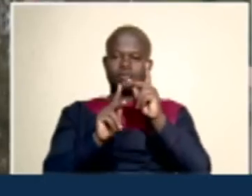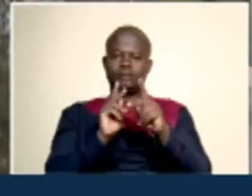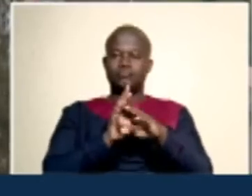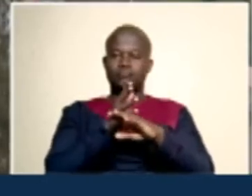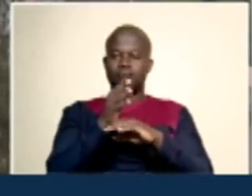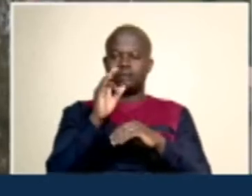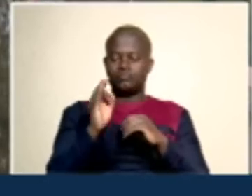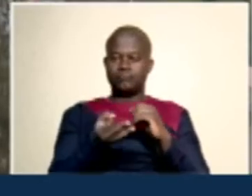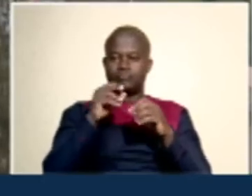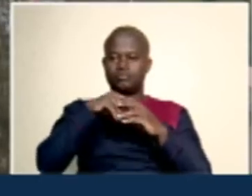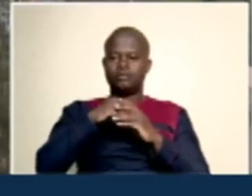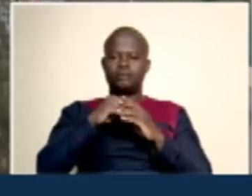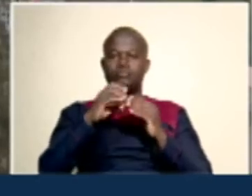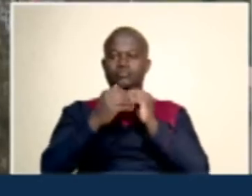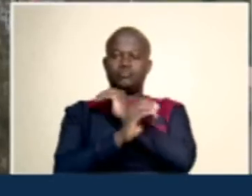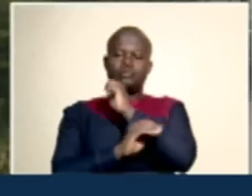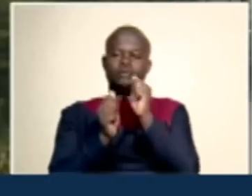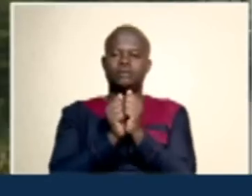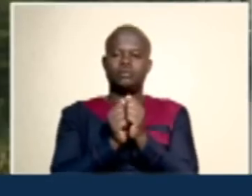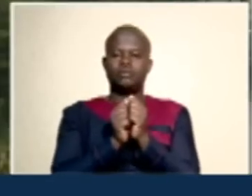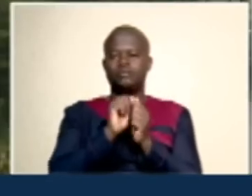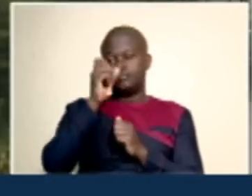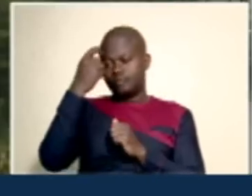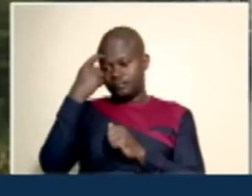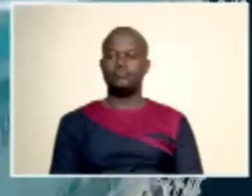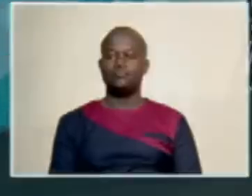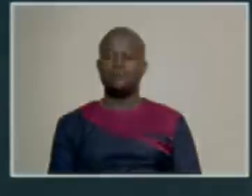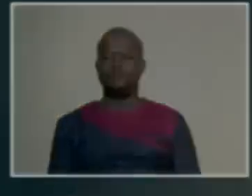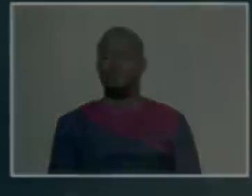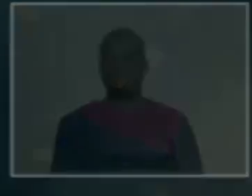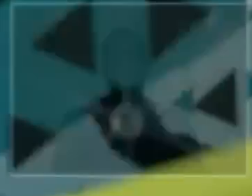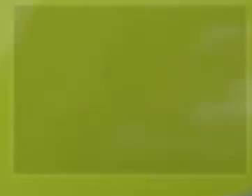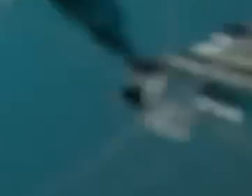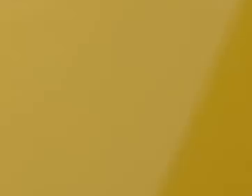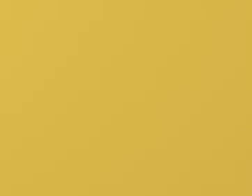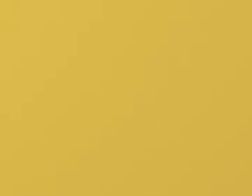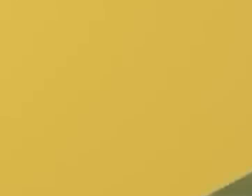mu 300 barimo n'abakuru b'ibihugu ndetse n'abaza guverinoma.